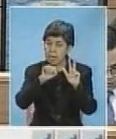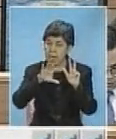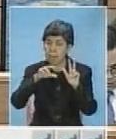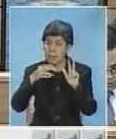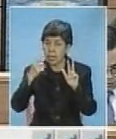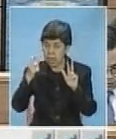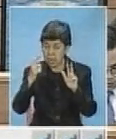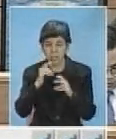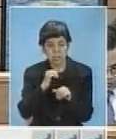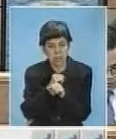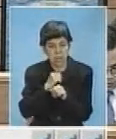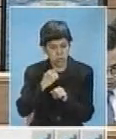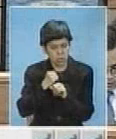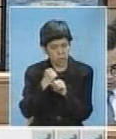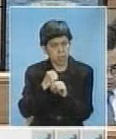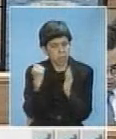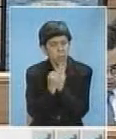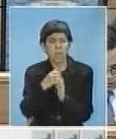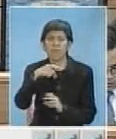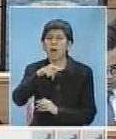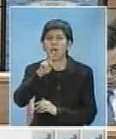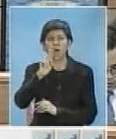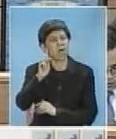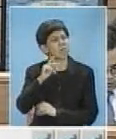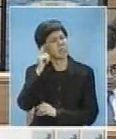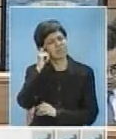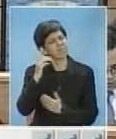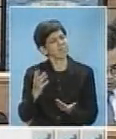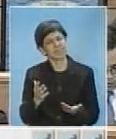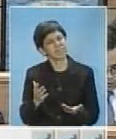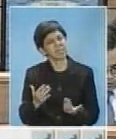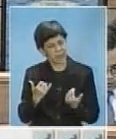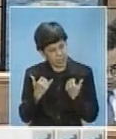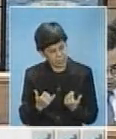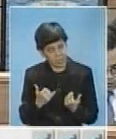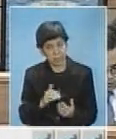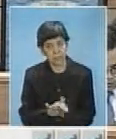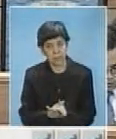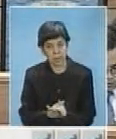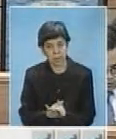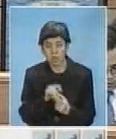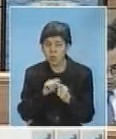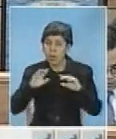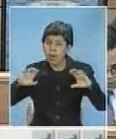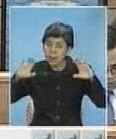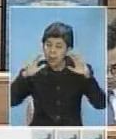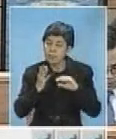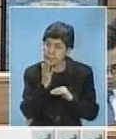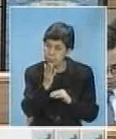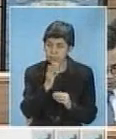านถึงขั้นที่จะต้องออกเป็นพระราชกำหนดนั้นจึงไม่มีผมท้าวันนี้เลยนะครับไปถึงรัฐบ